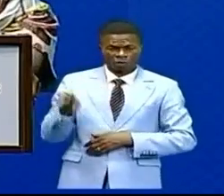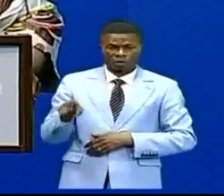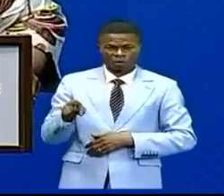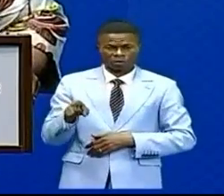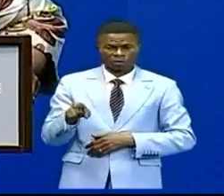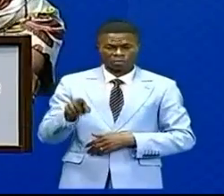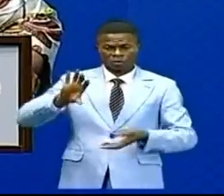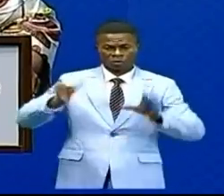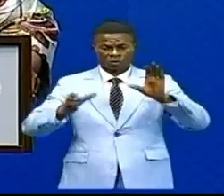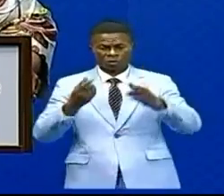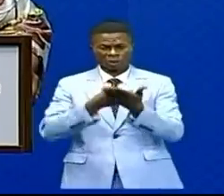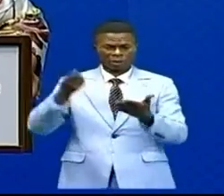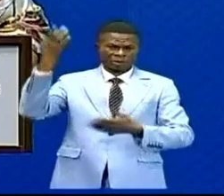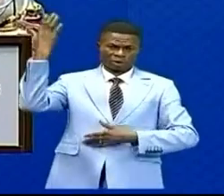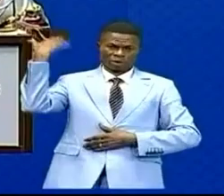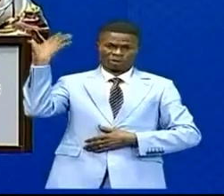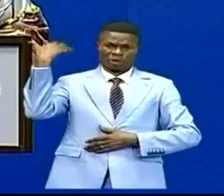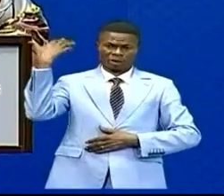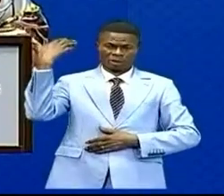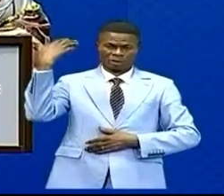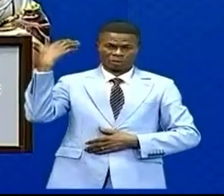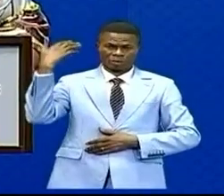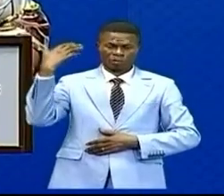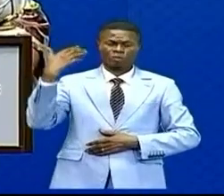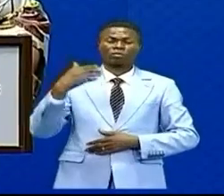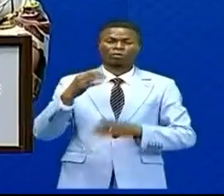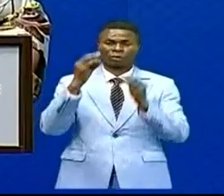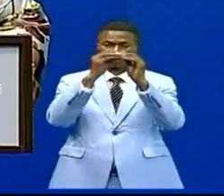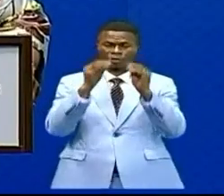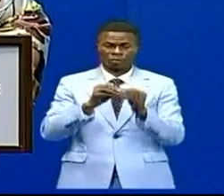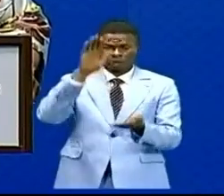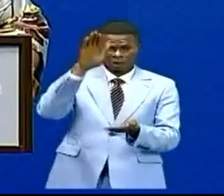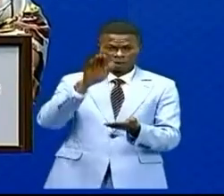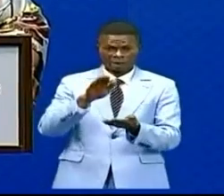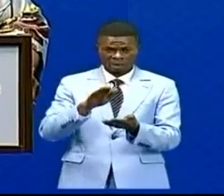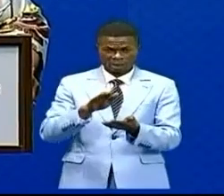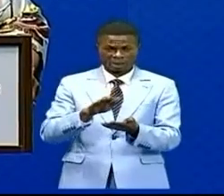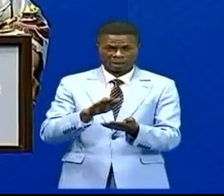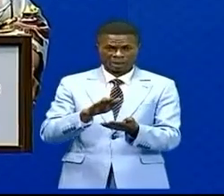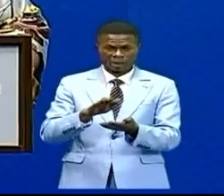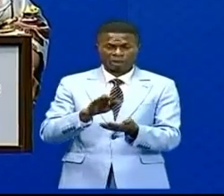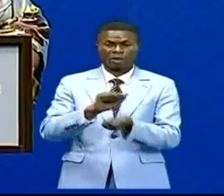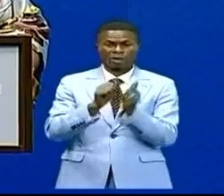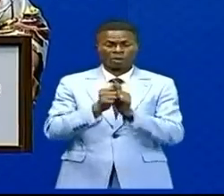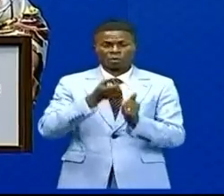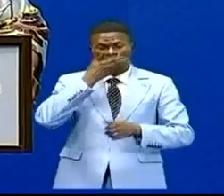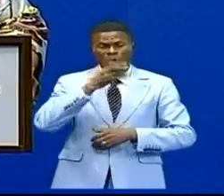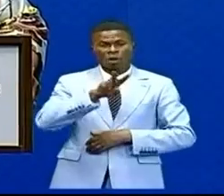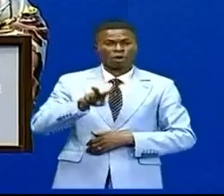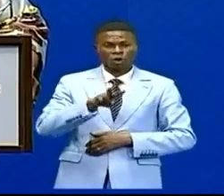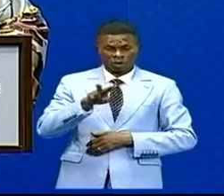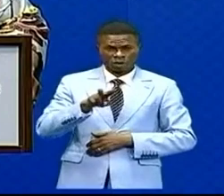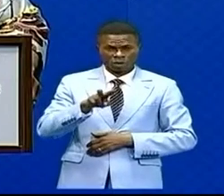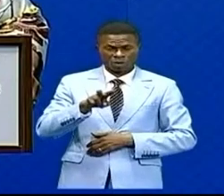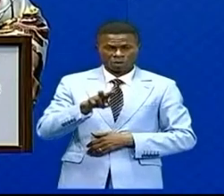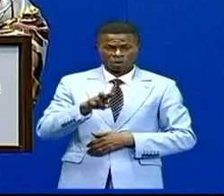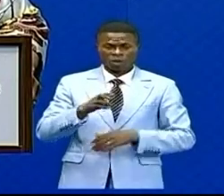Comparé à la semaine dernière, il a été noté une baisse d'incidence des cas de COVID-19